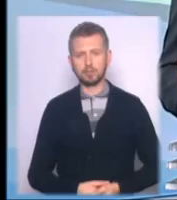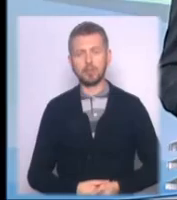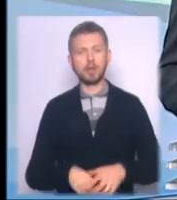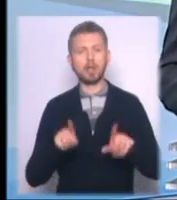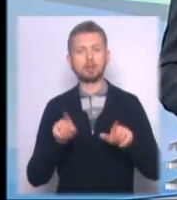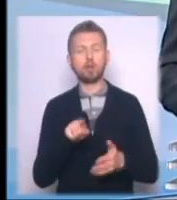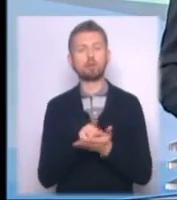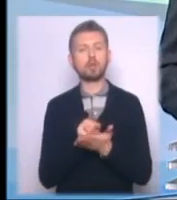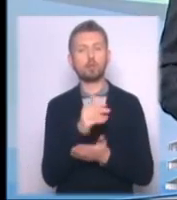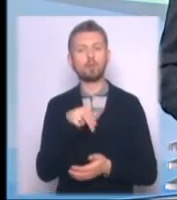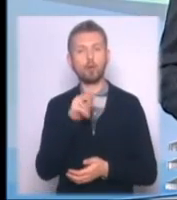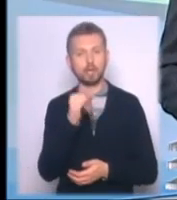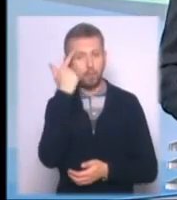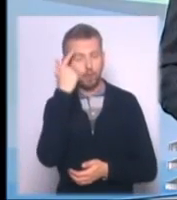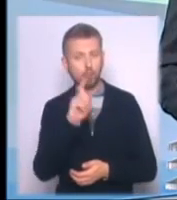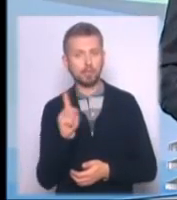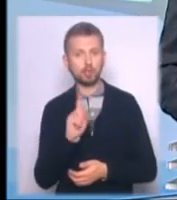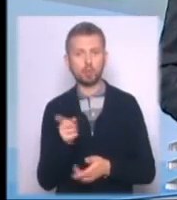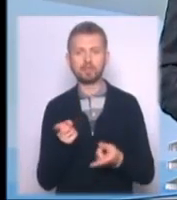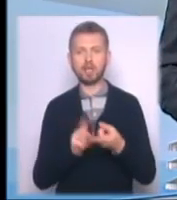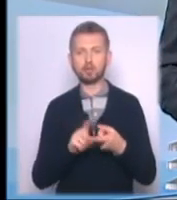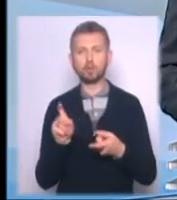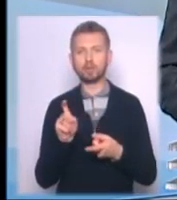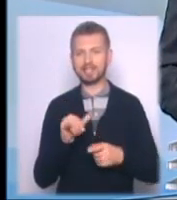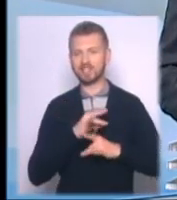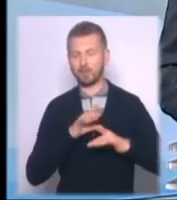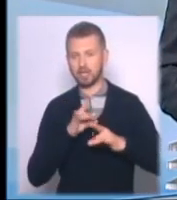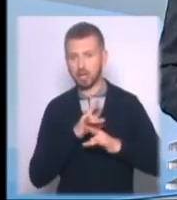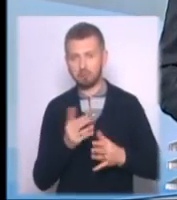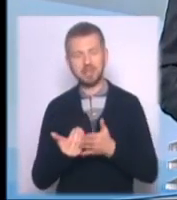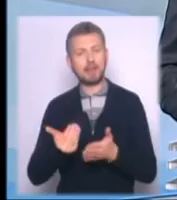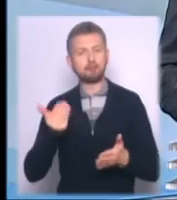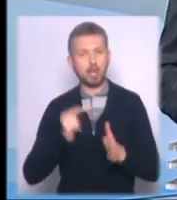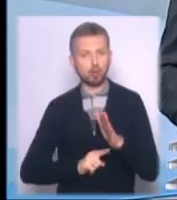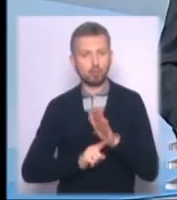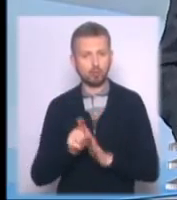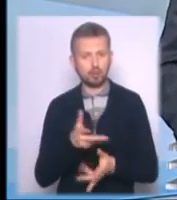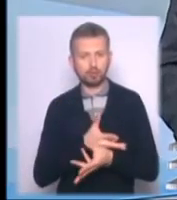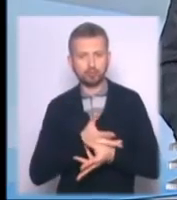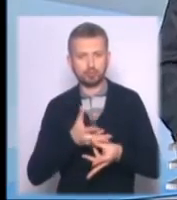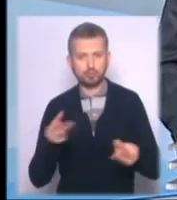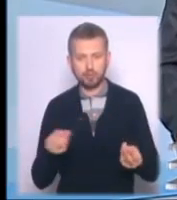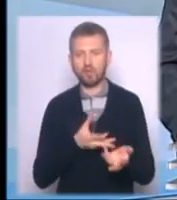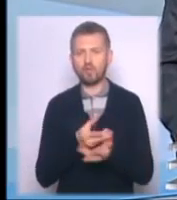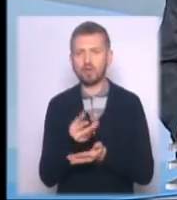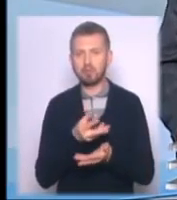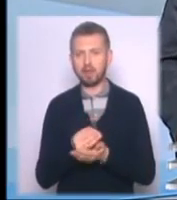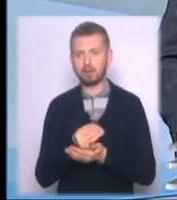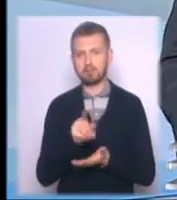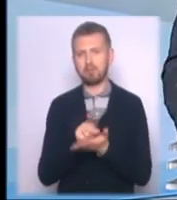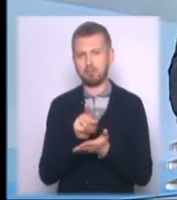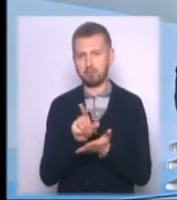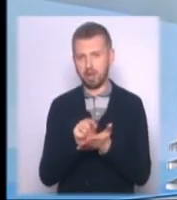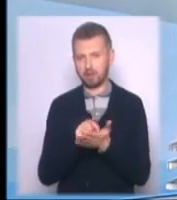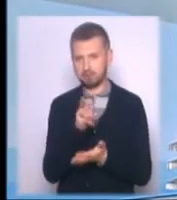Також у пенсійному фонді повідомили, що у зв'язку зі святами завчасно починають фінансувати виплати травневих пенсій.